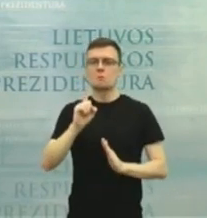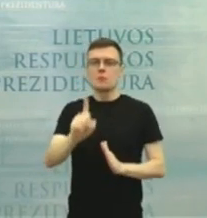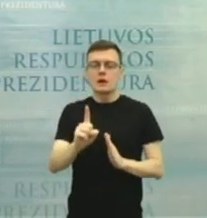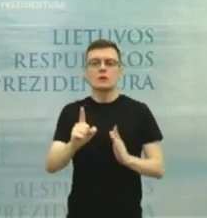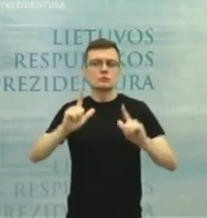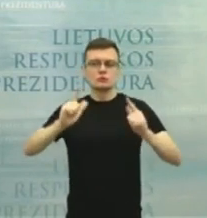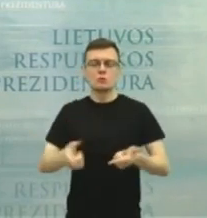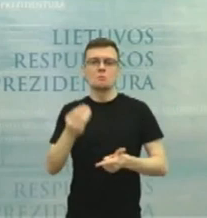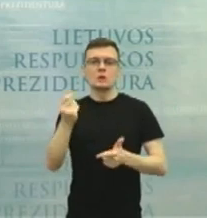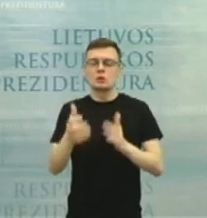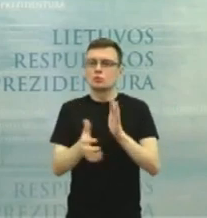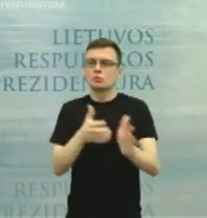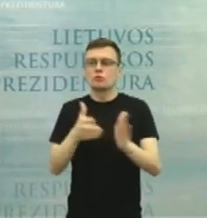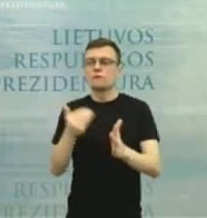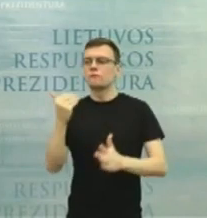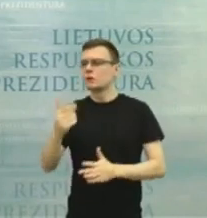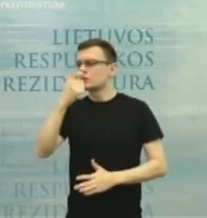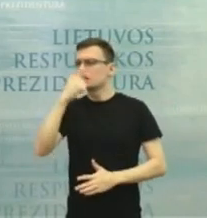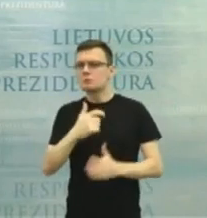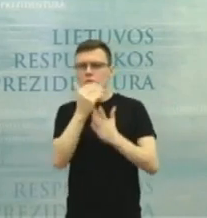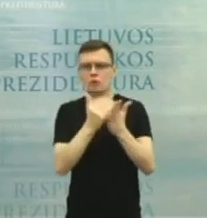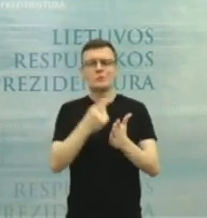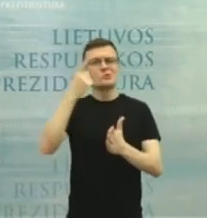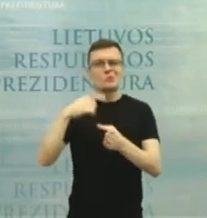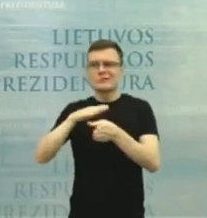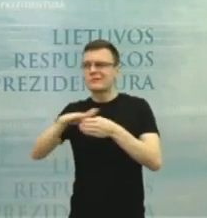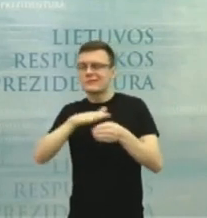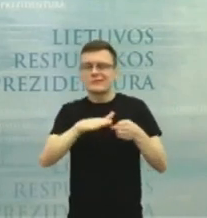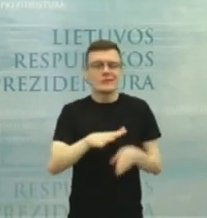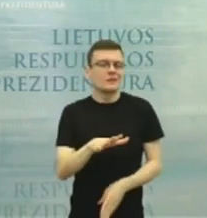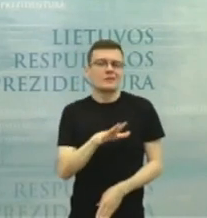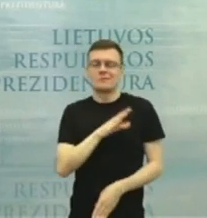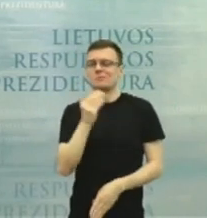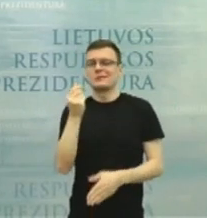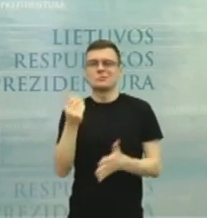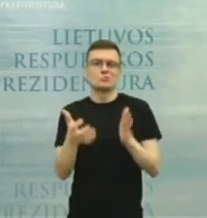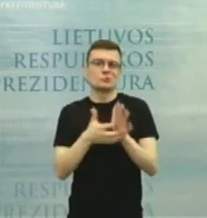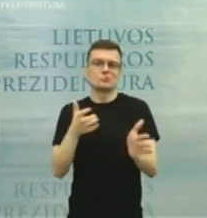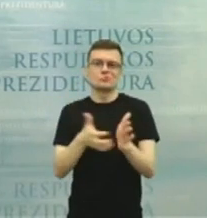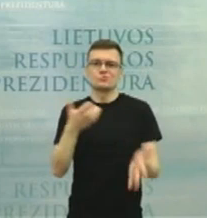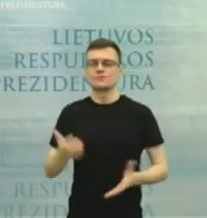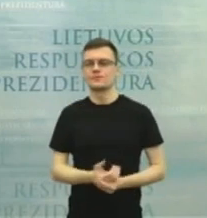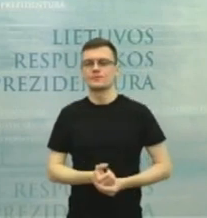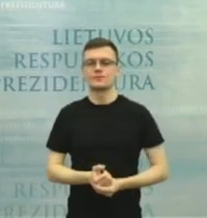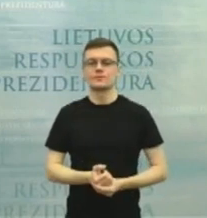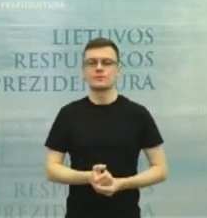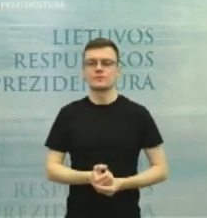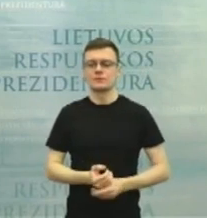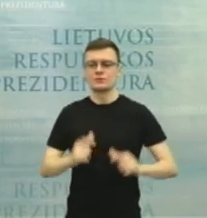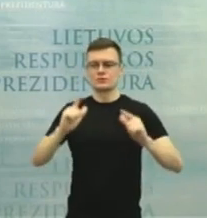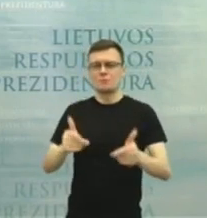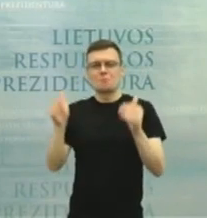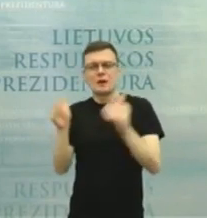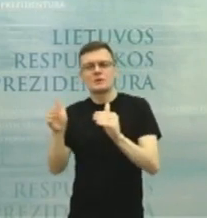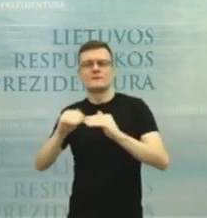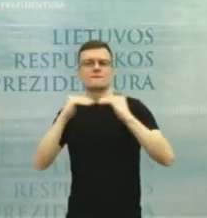trūksta lėšų labai rimtom programom, kurias mes norėtume pradėti diegti. Bet iš tikrųjų mažesnėm federacijom